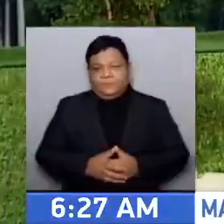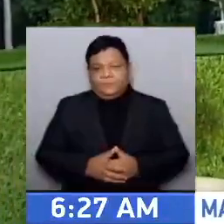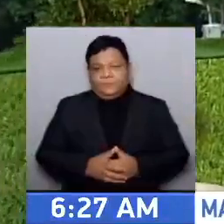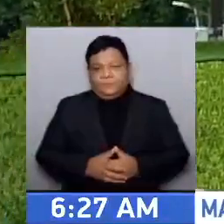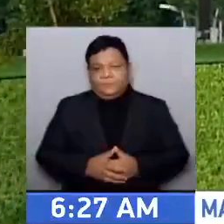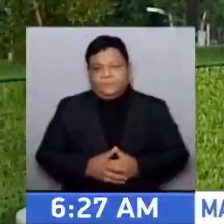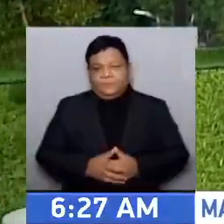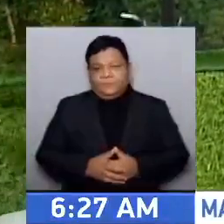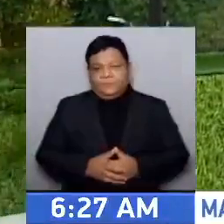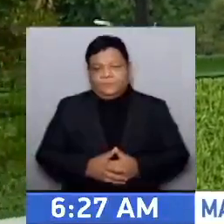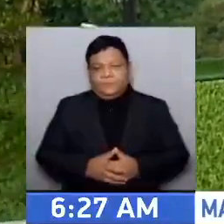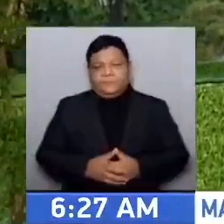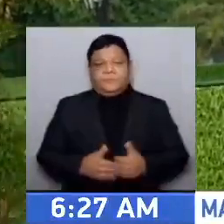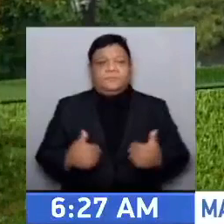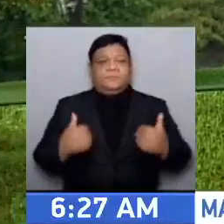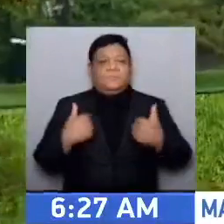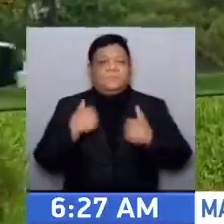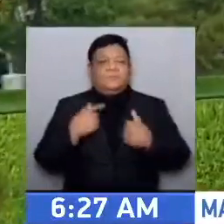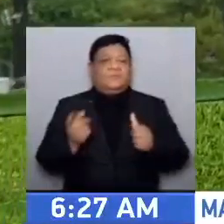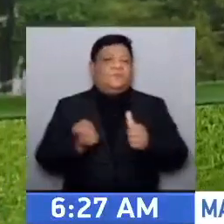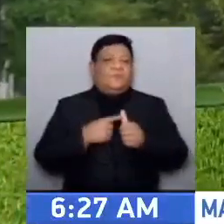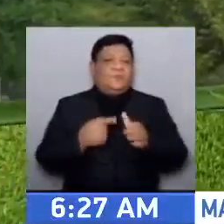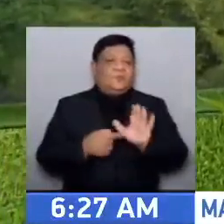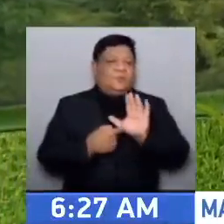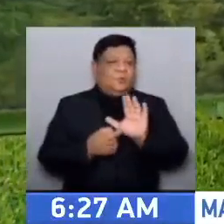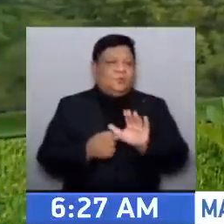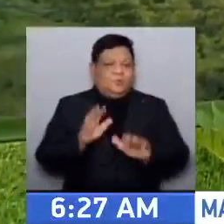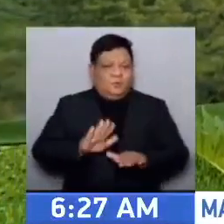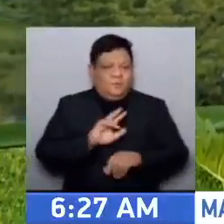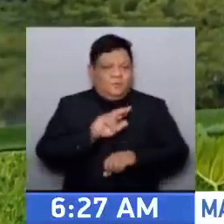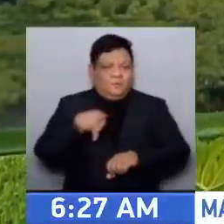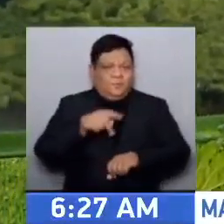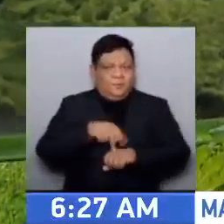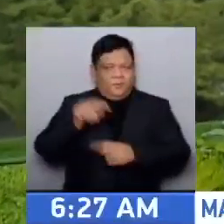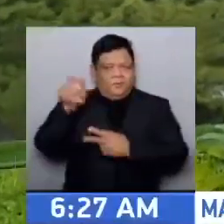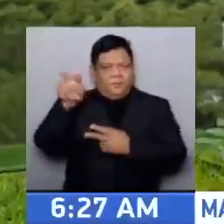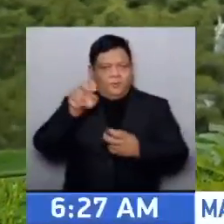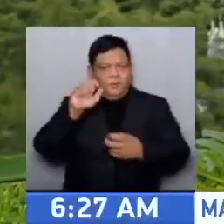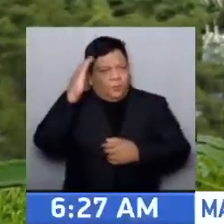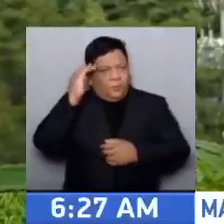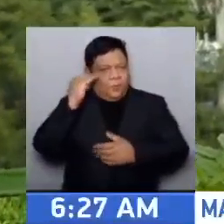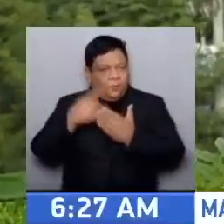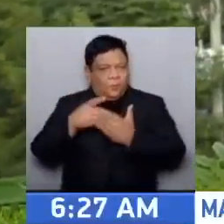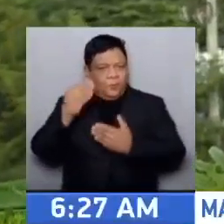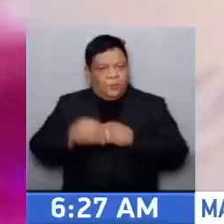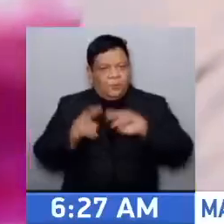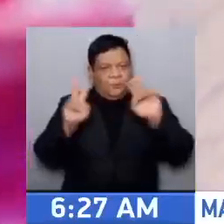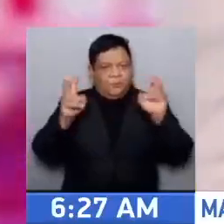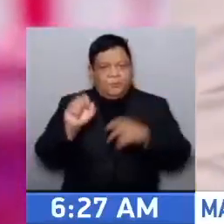May unang Pasilip sa Philippine adaptation ng hit Korean series na Start of PH.